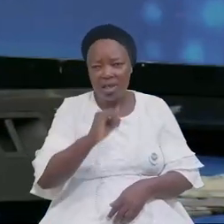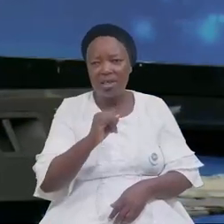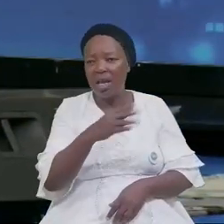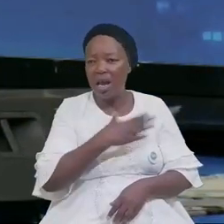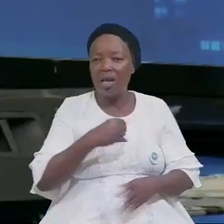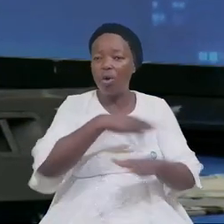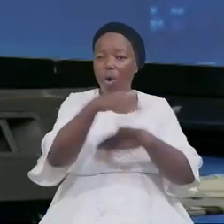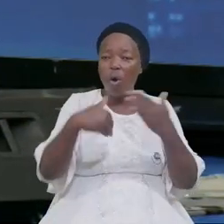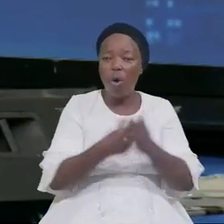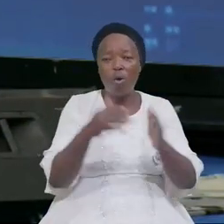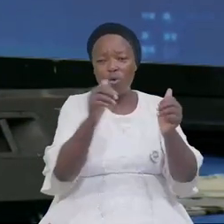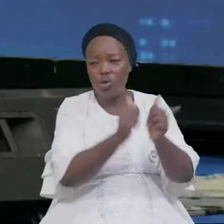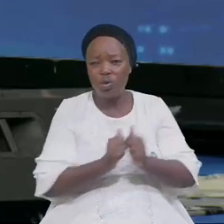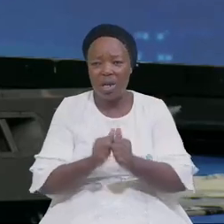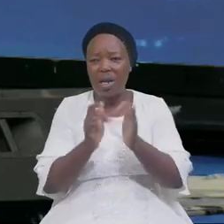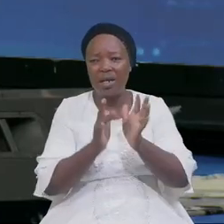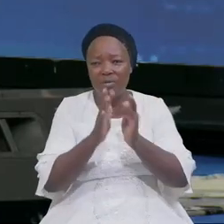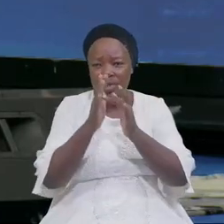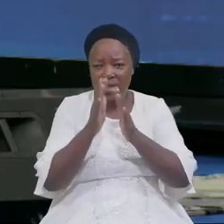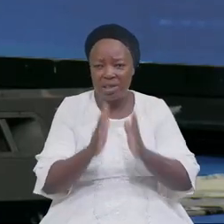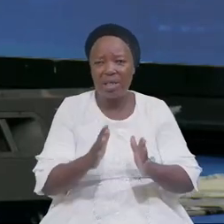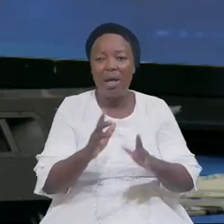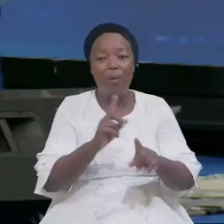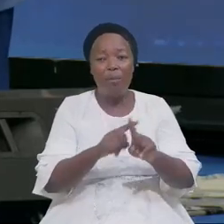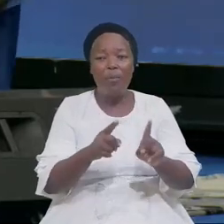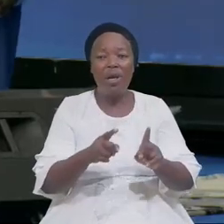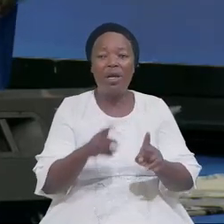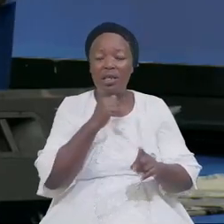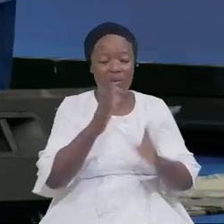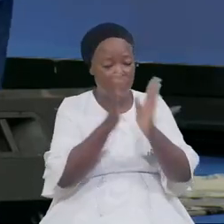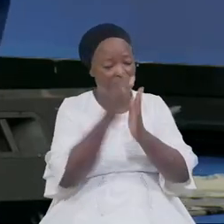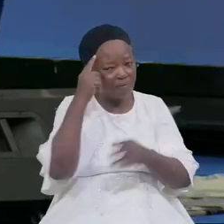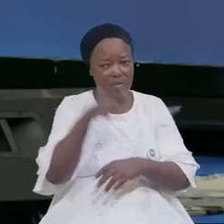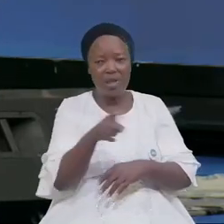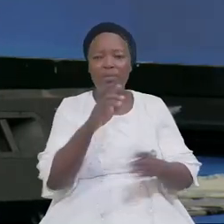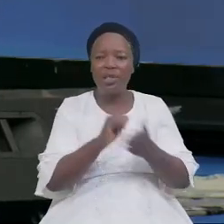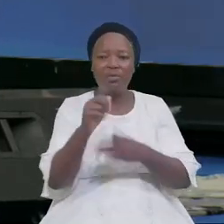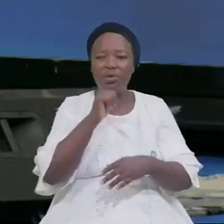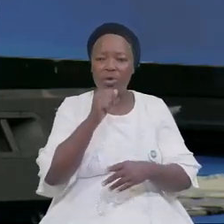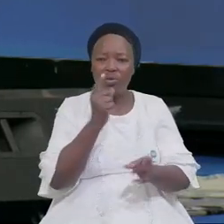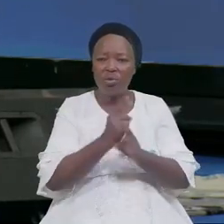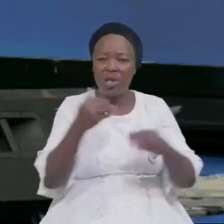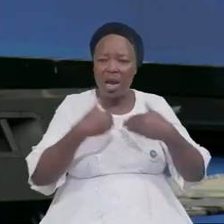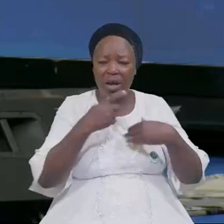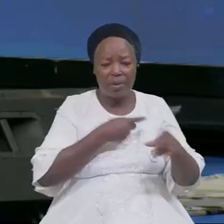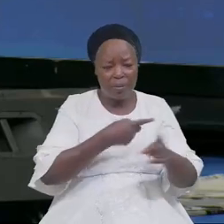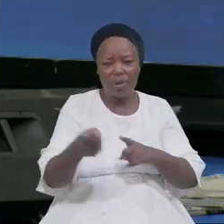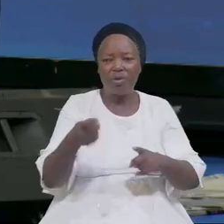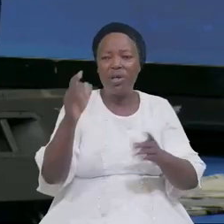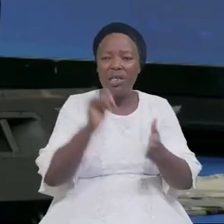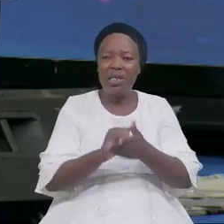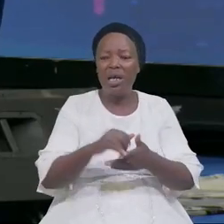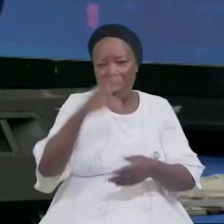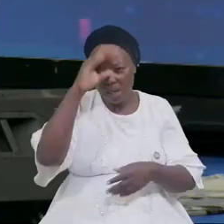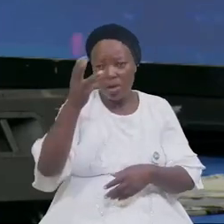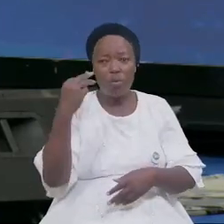comme un chrétien parfait. Mais il a prié pour eux qu'il n'ait pas la persécution qu'il